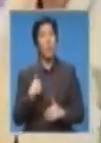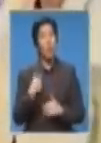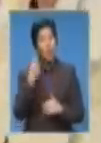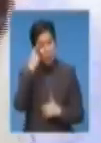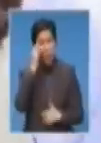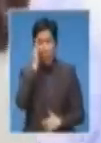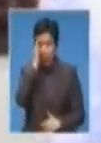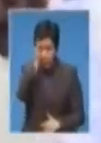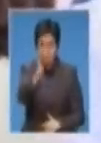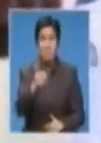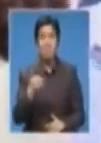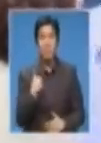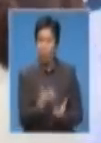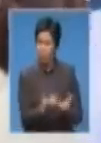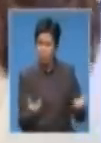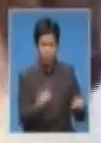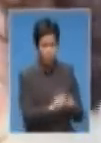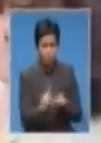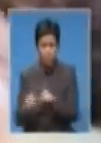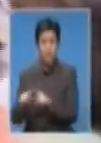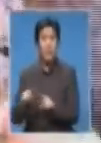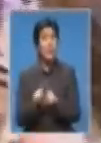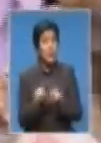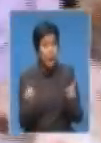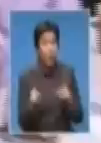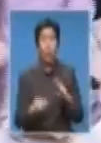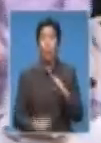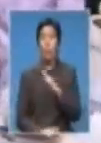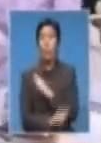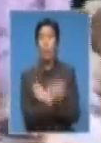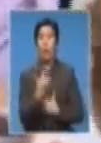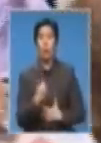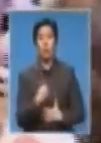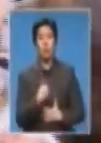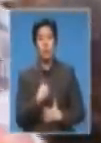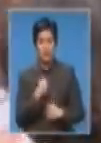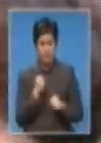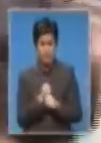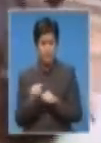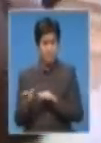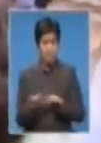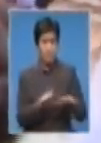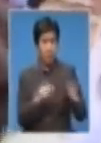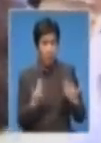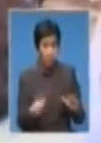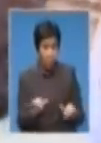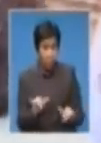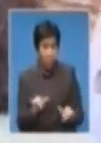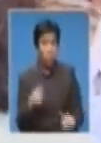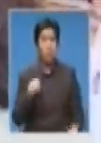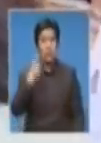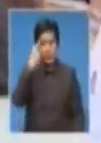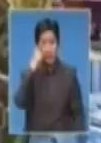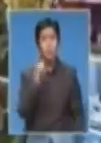ไม่มีอนาคตนะครับมีความหวังทั้งสิ้นแต่โอกาสที่มีอยู่นั้นเราได้ขวายคว้ากันมาหรือยังนะ